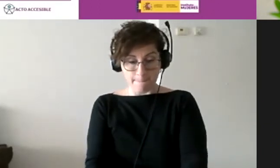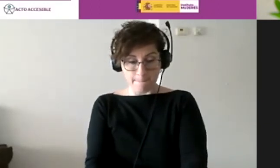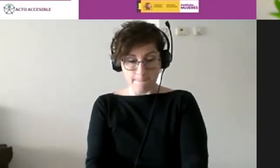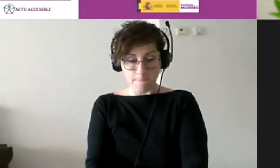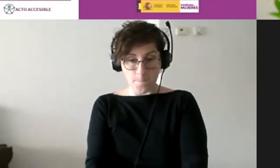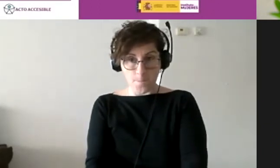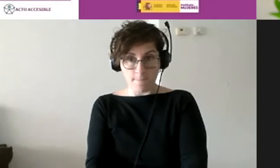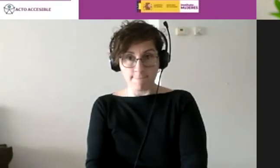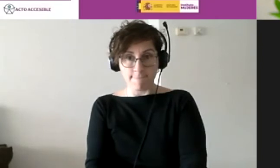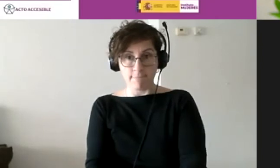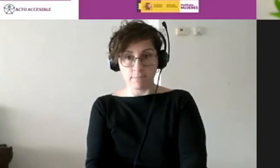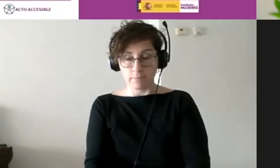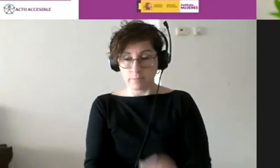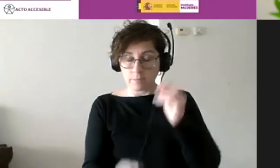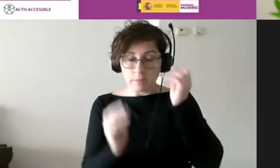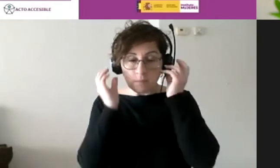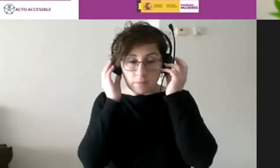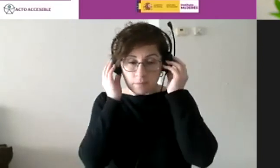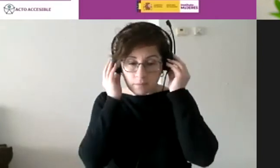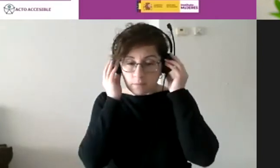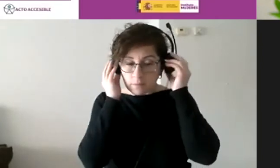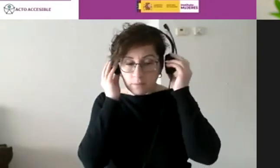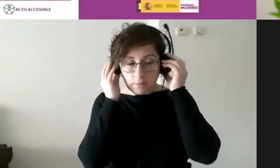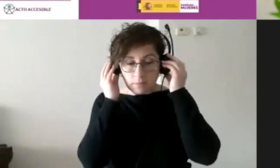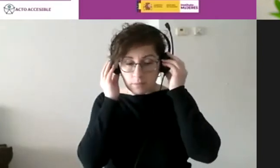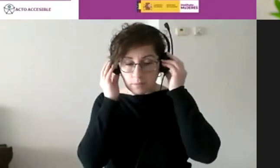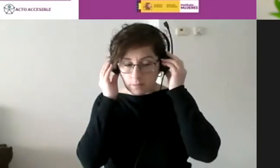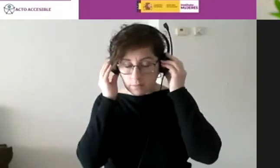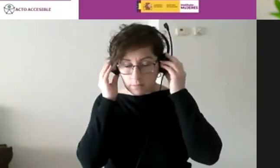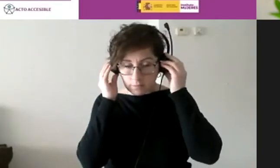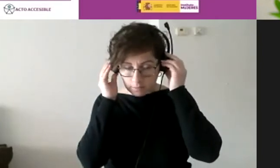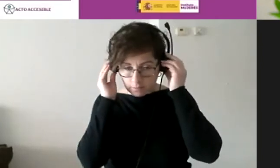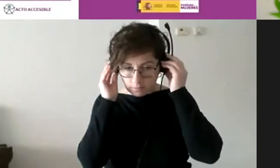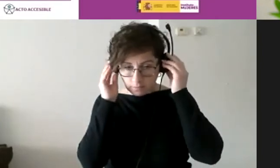полностью архитектурно доступный для этой категории.